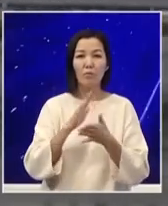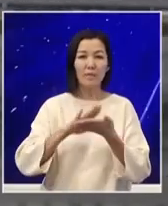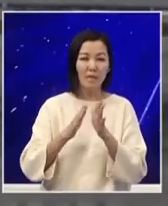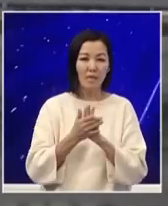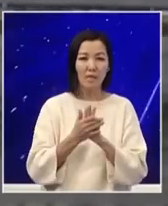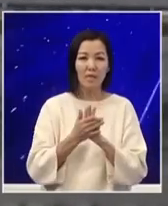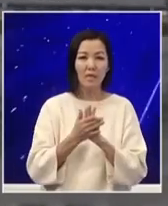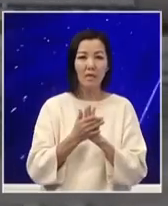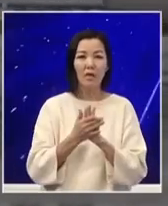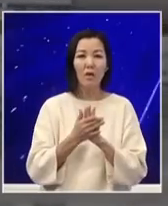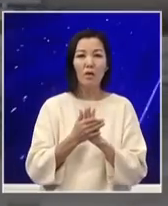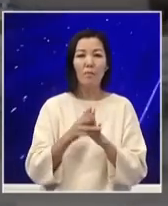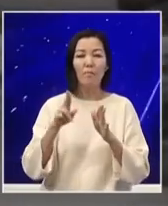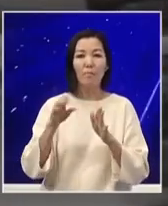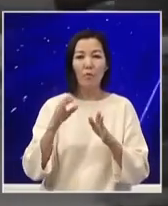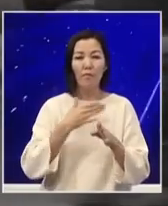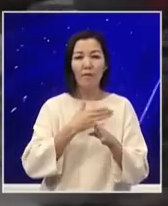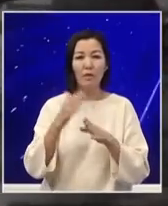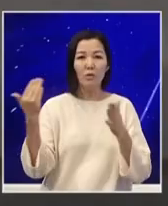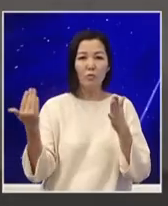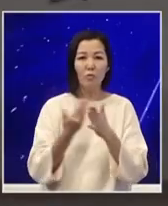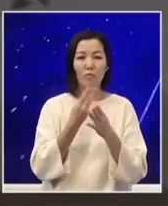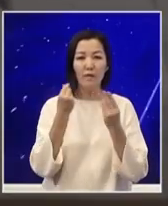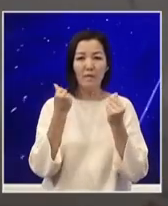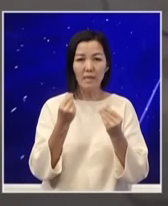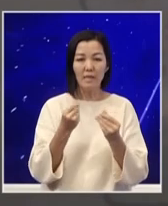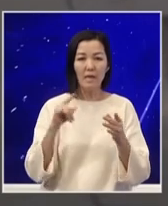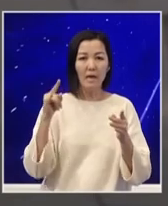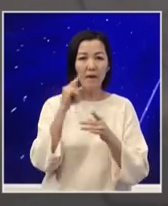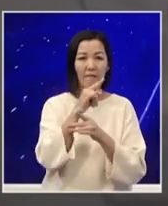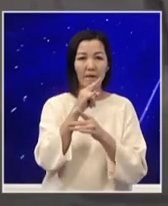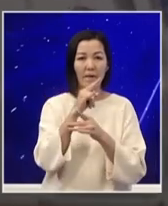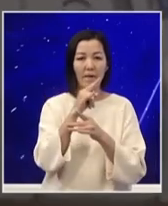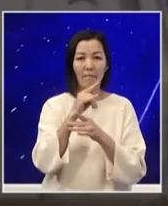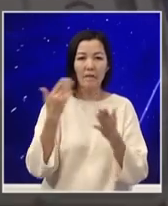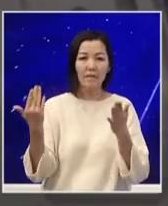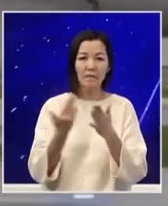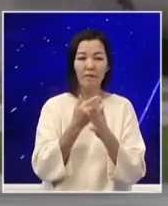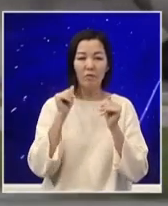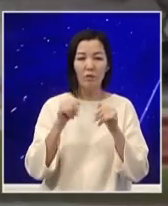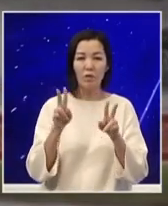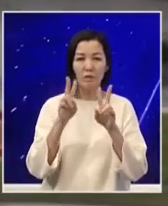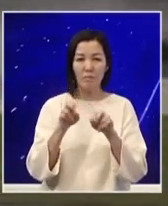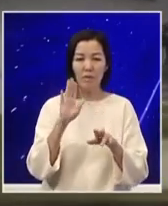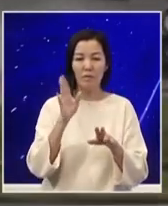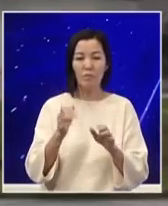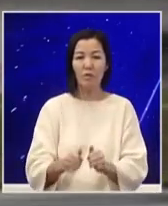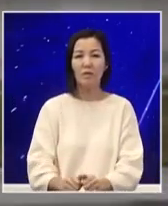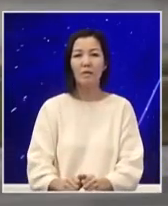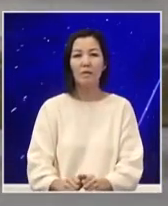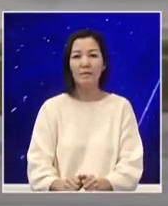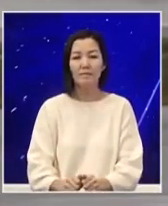республиканцы придут к соглашению по выделению нового транша, то авиакомпании пересмотрят свое решение.